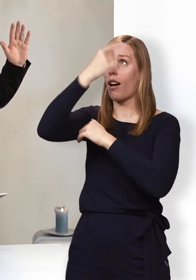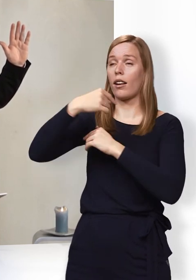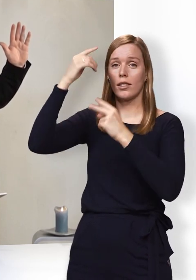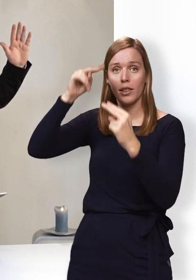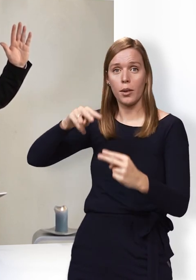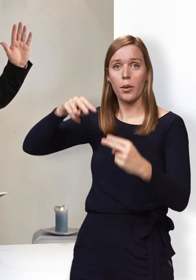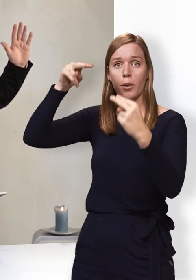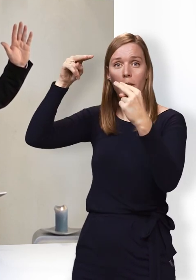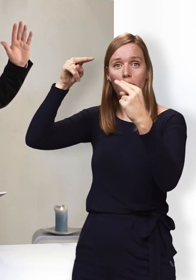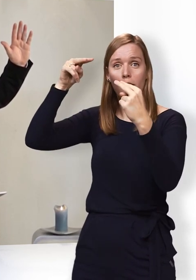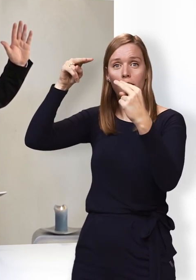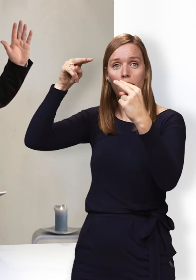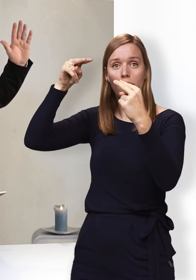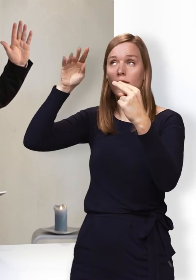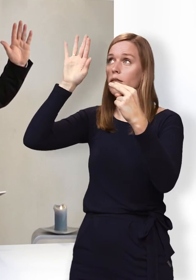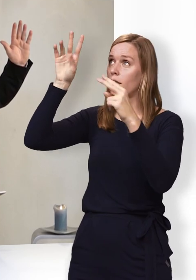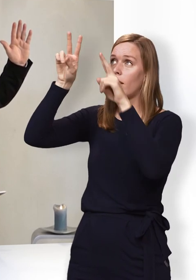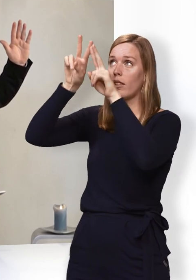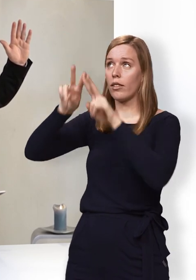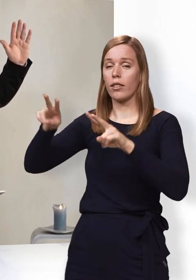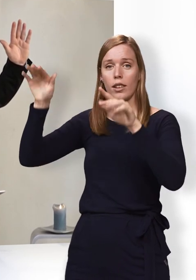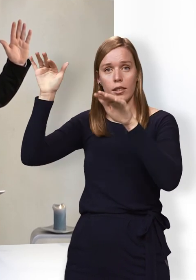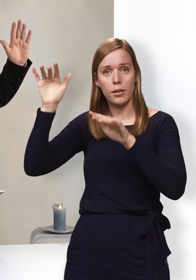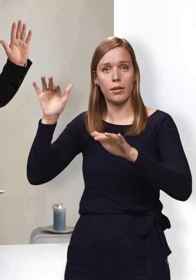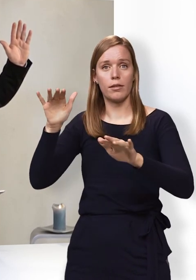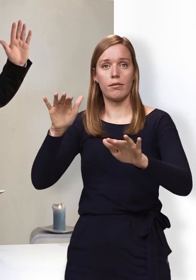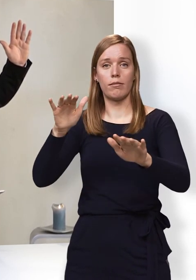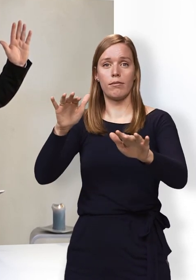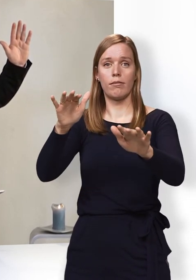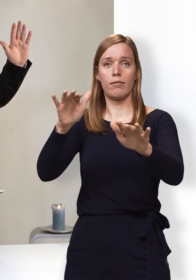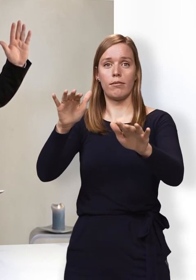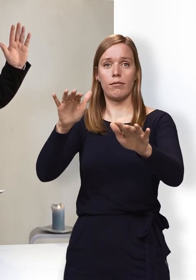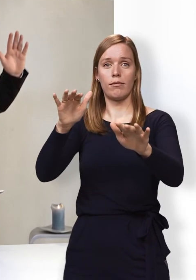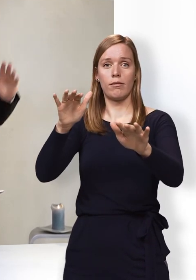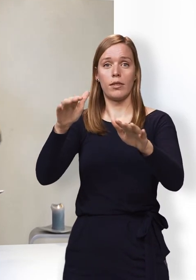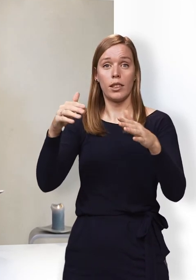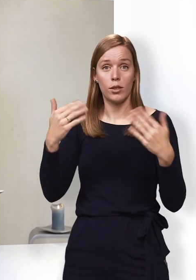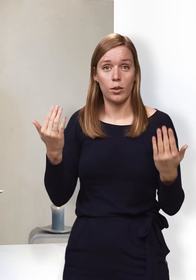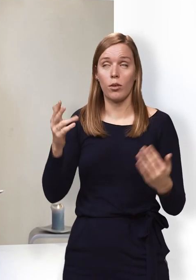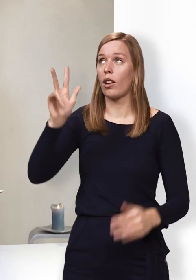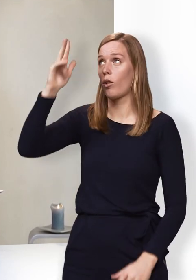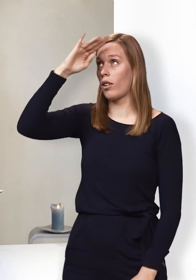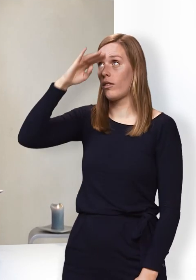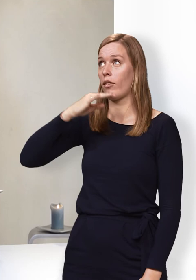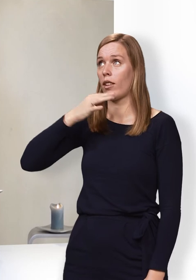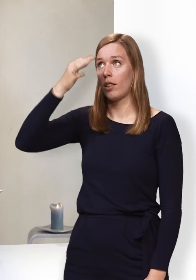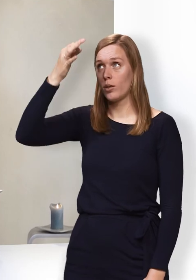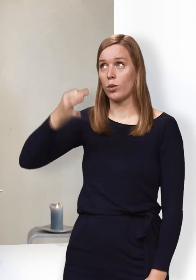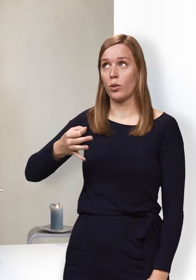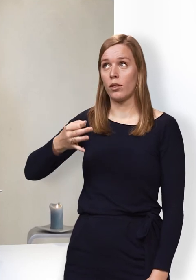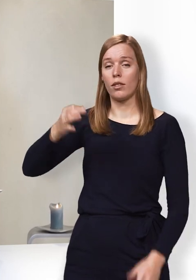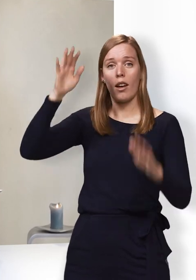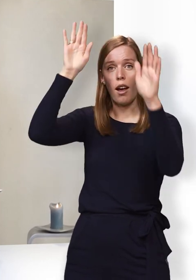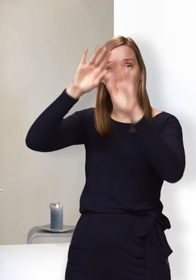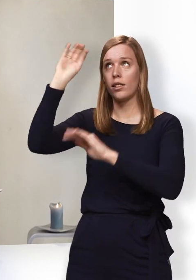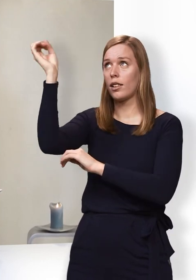Angesicht auf dich und schenke dir seinen Frieden. So segne dich Gott, der Vater, der Sohn